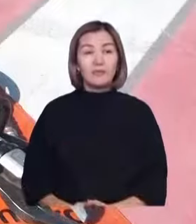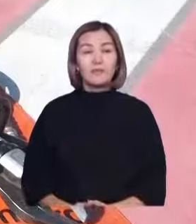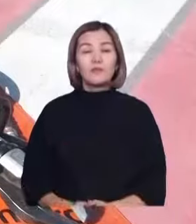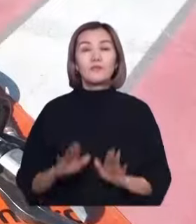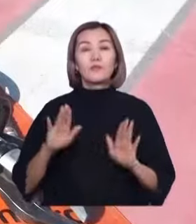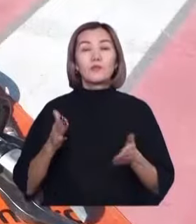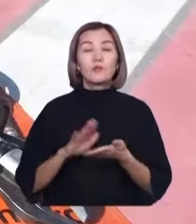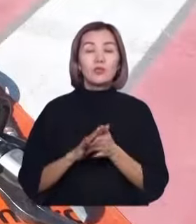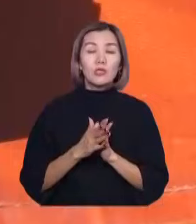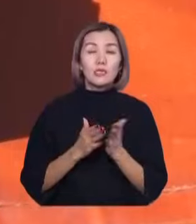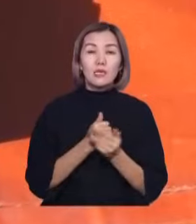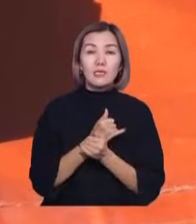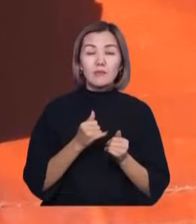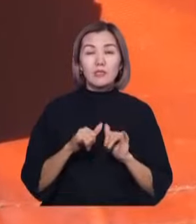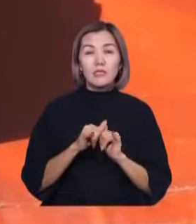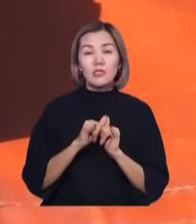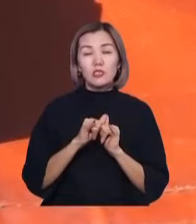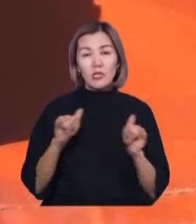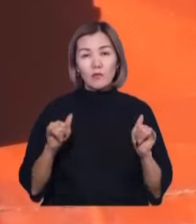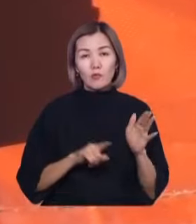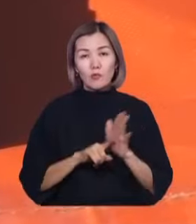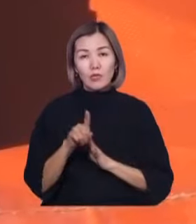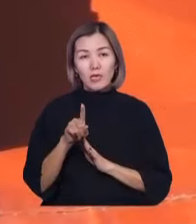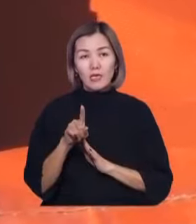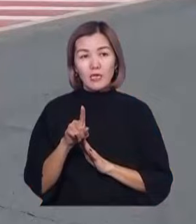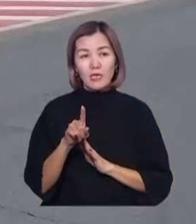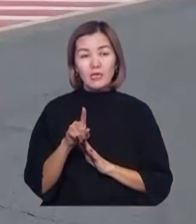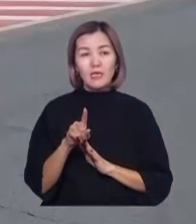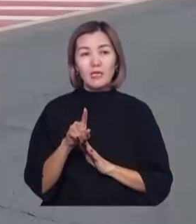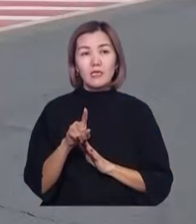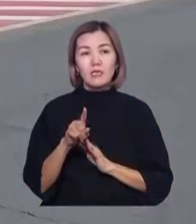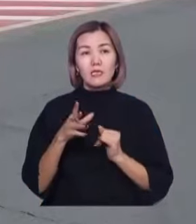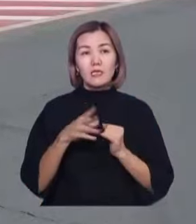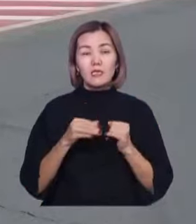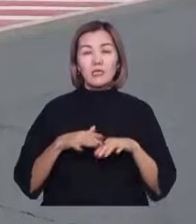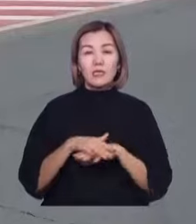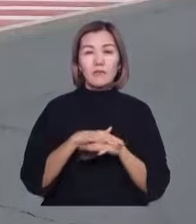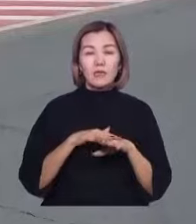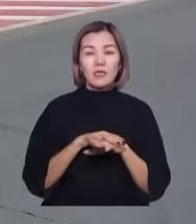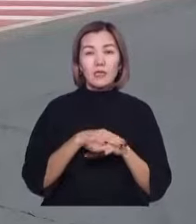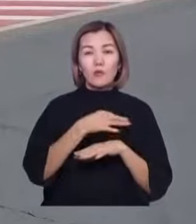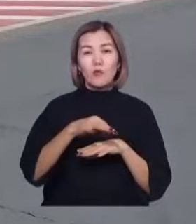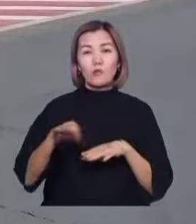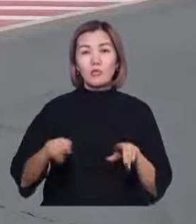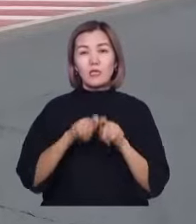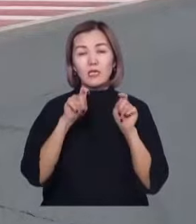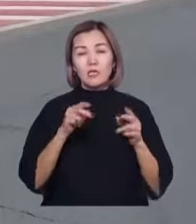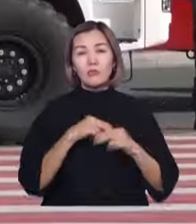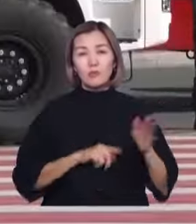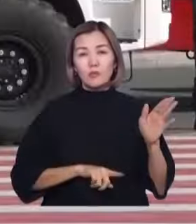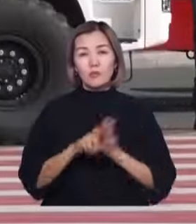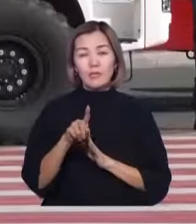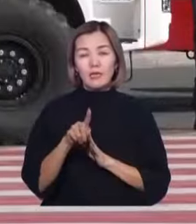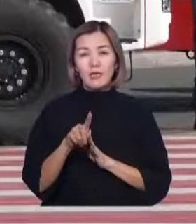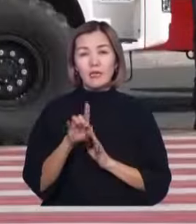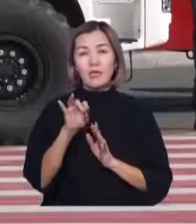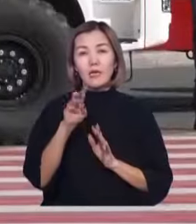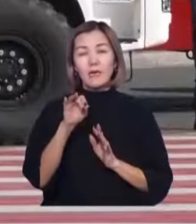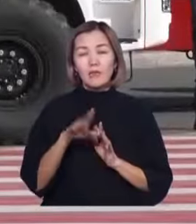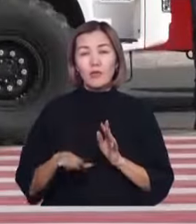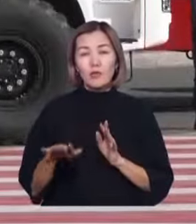жағдайлар қызметі жан-жақты дамуда. Сәйкесінше, Шалғай елді мекендерде өрт сөндірушілердің арнайы бөлімдері ашылып жұмысын бастаған. Биыл Райымбек